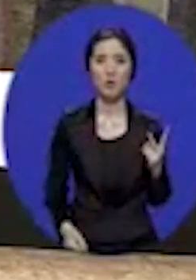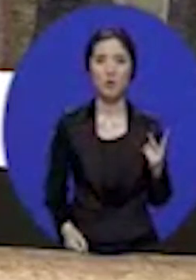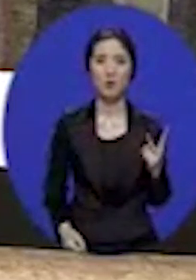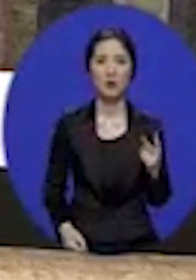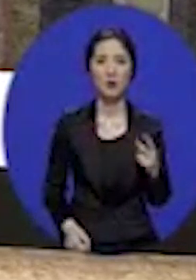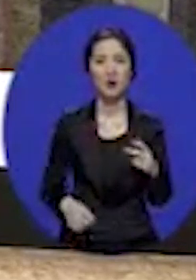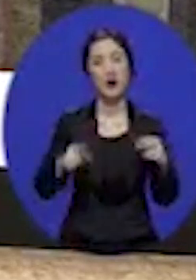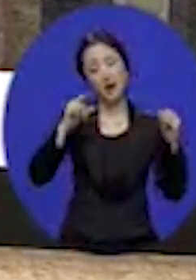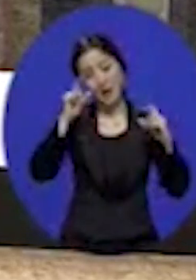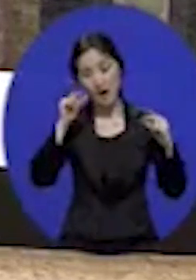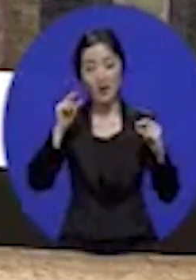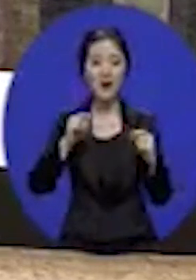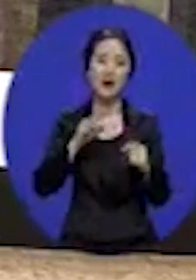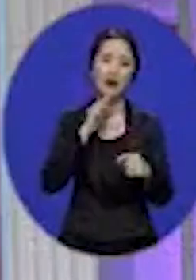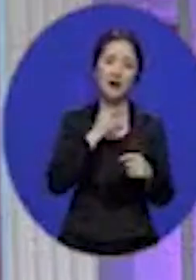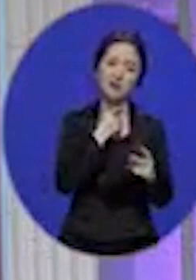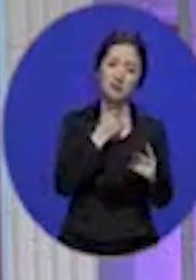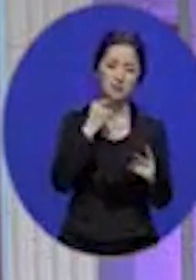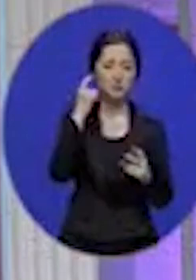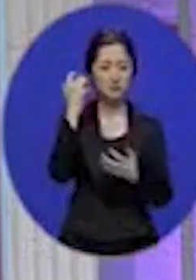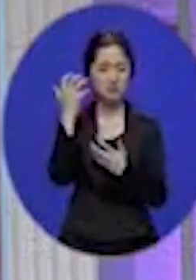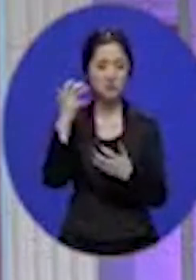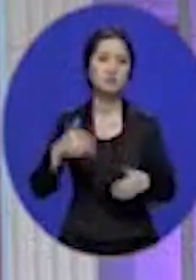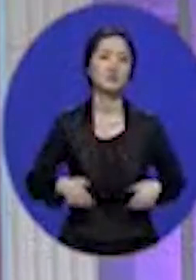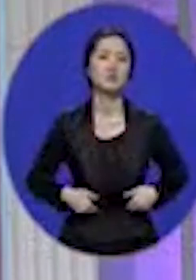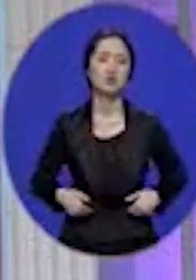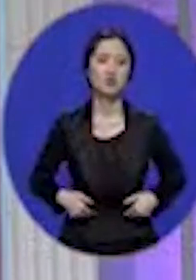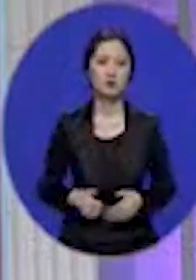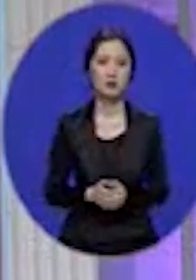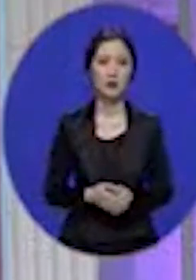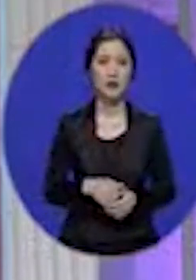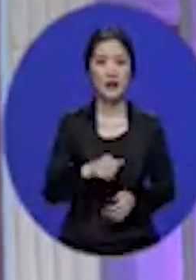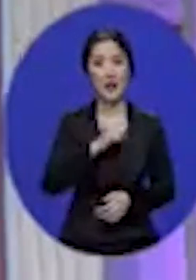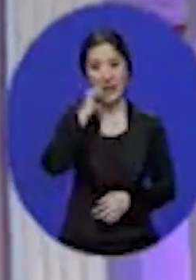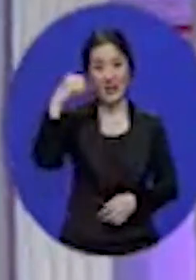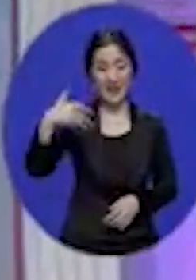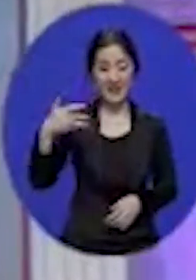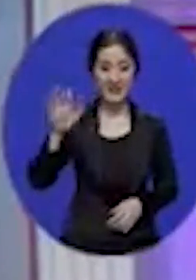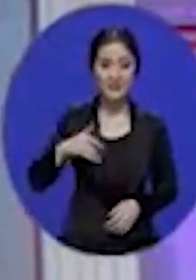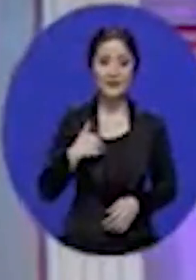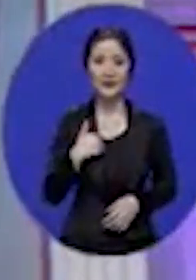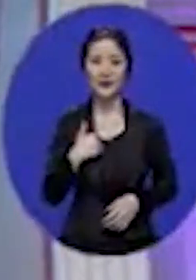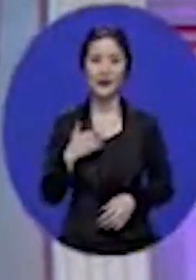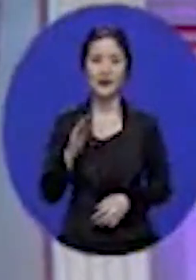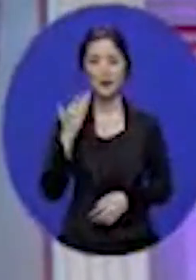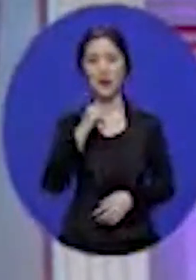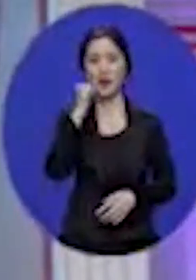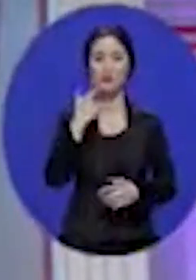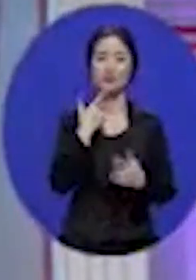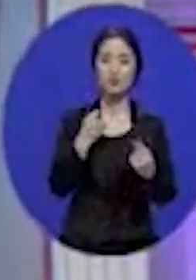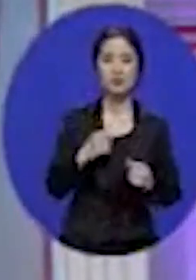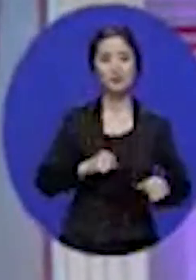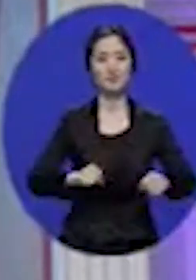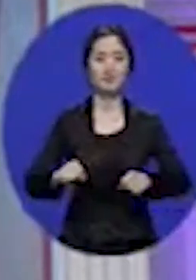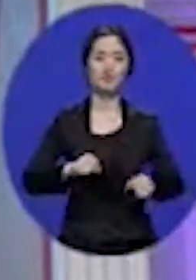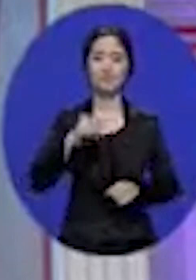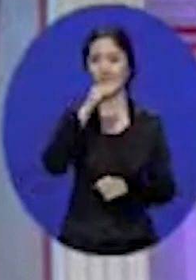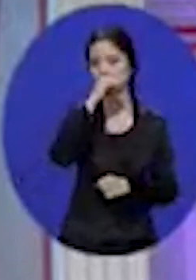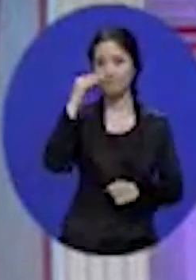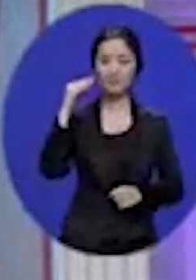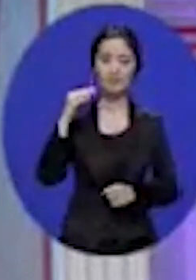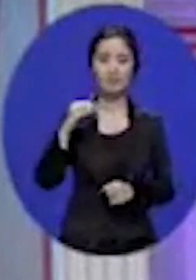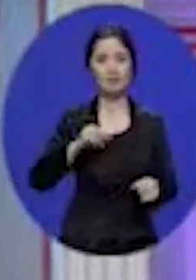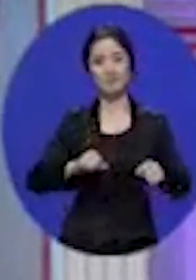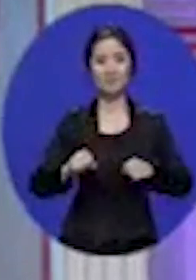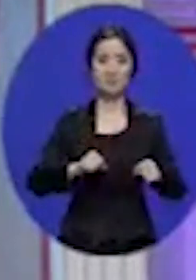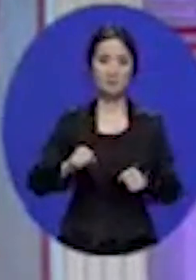깨나 그 생각만 하는 거죠. 네. 아나운서에 합격되지 않았는데 마치 본인이 아나운서였던 것처럼 행동을 하고 절실하게. 세